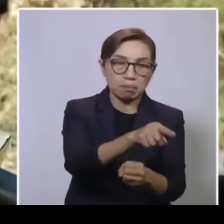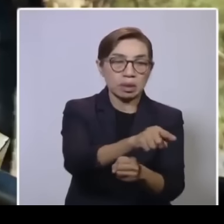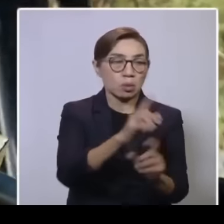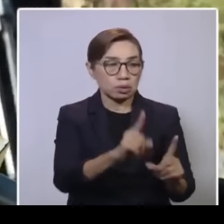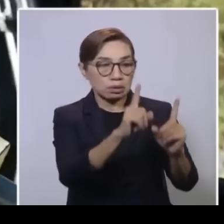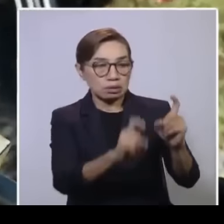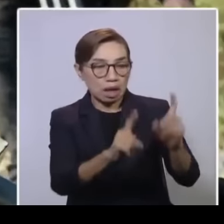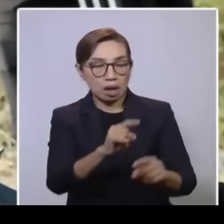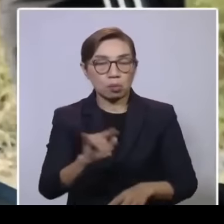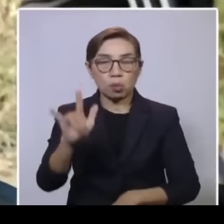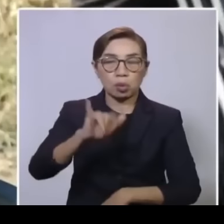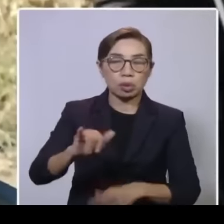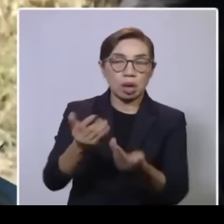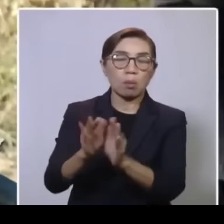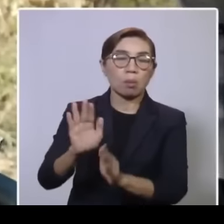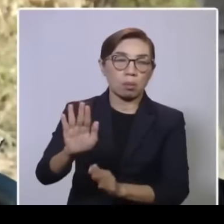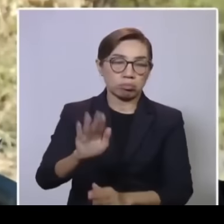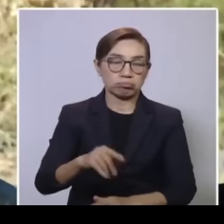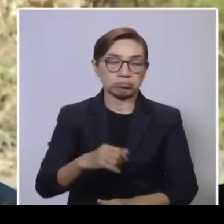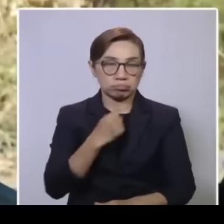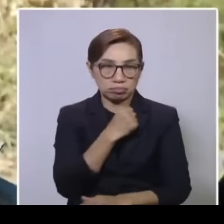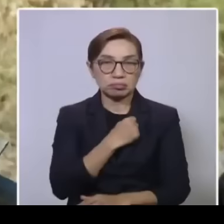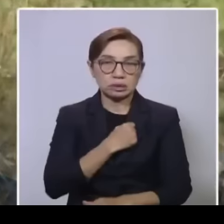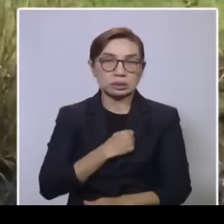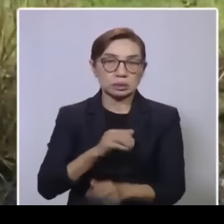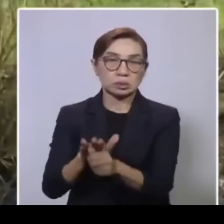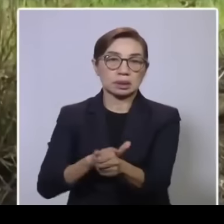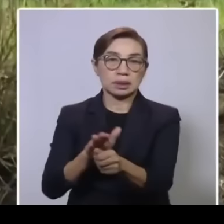าสูญเสียอะไรประมาณนี